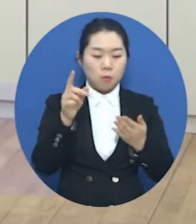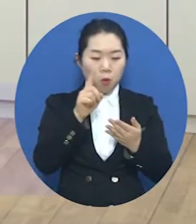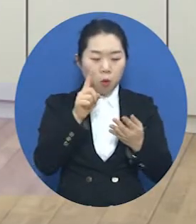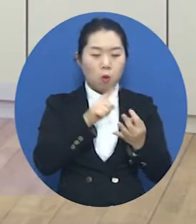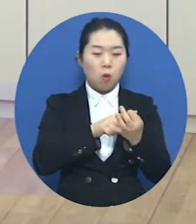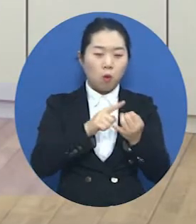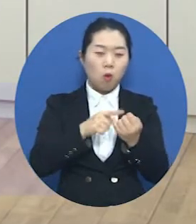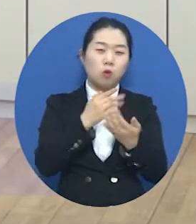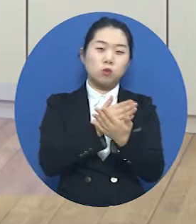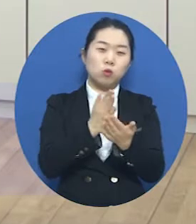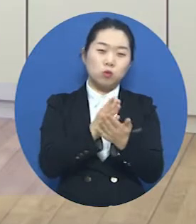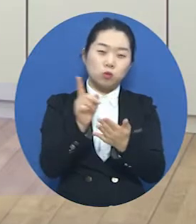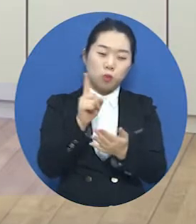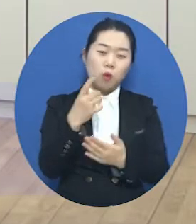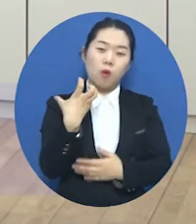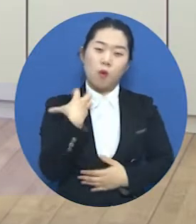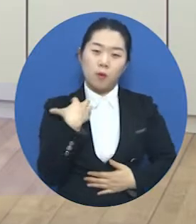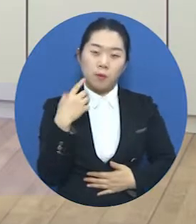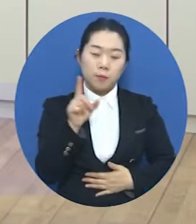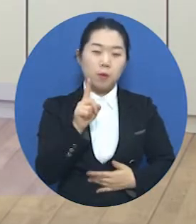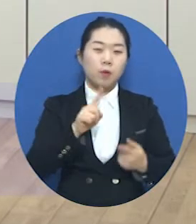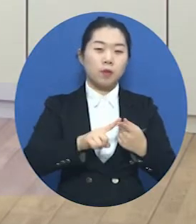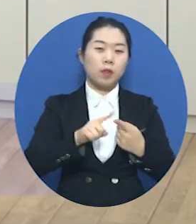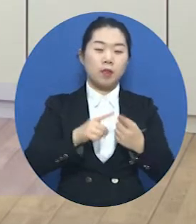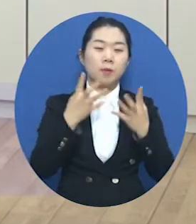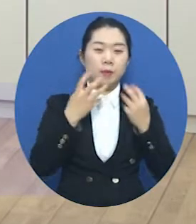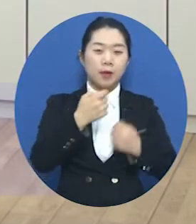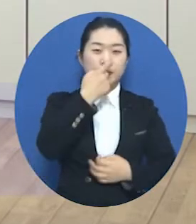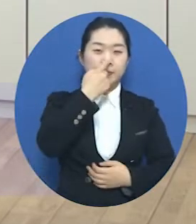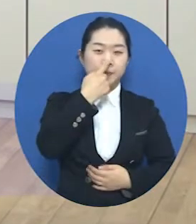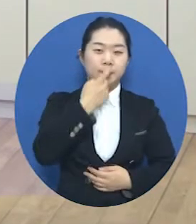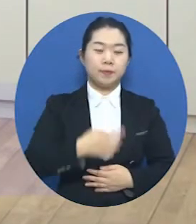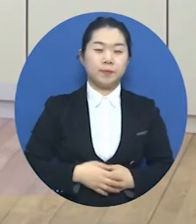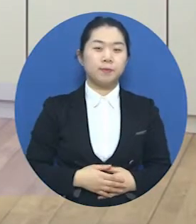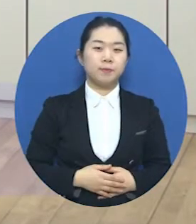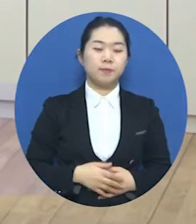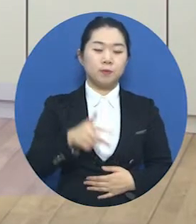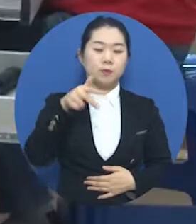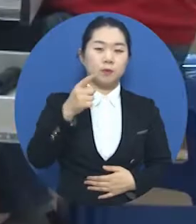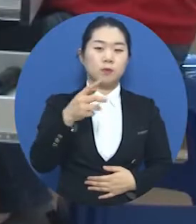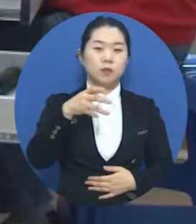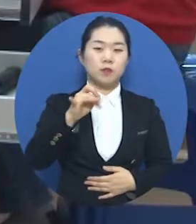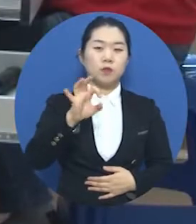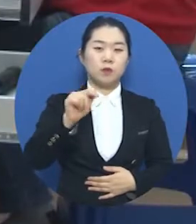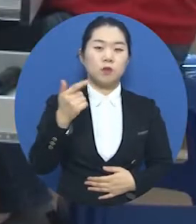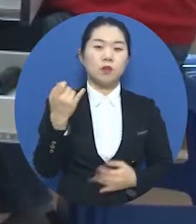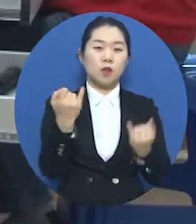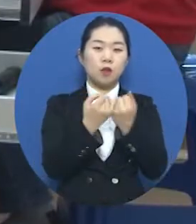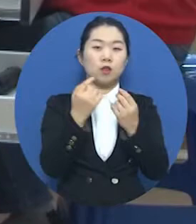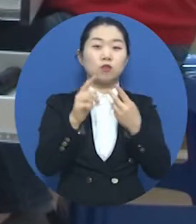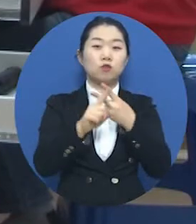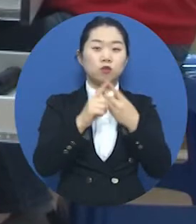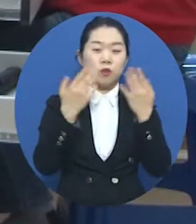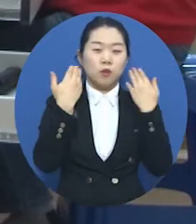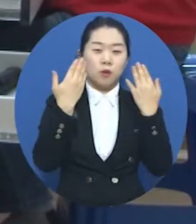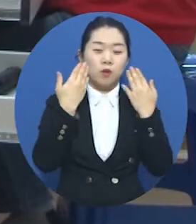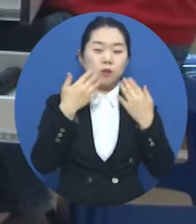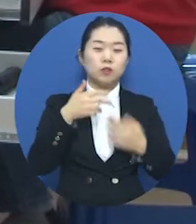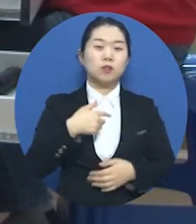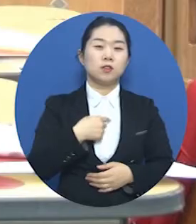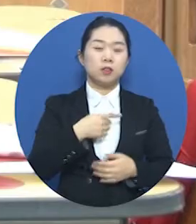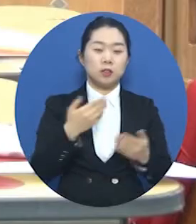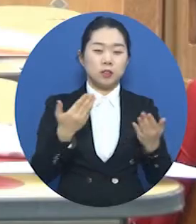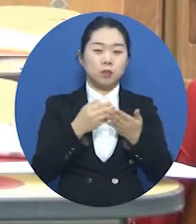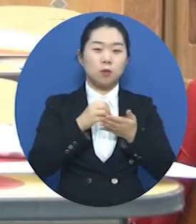어떤 직업들이 있는지 그 직업들이 무엇을 하는지에 대해서 많이 안것 같습니다. 조치원 여중은 자유학기제